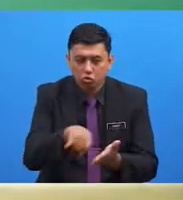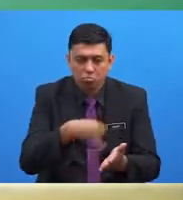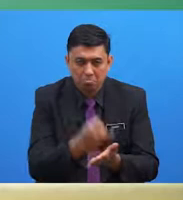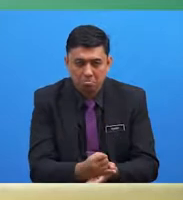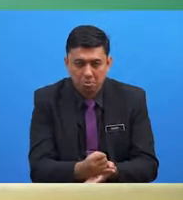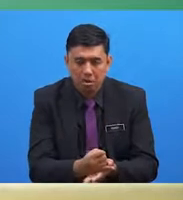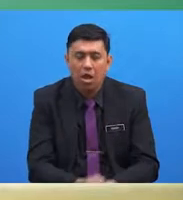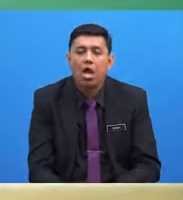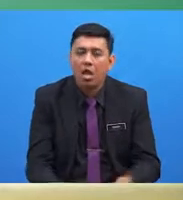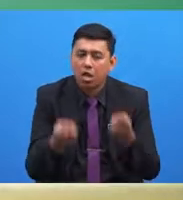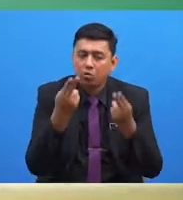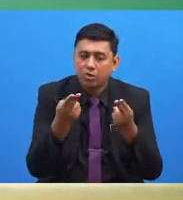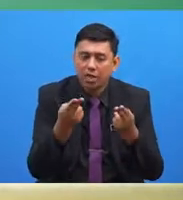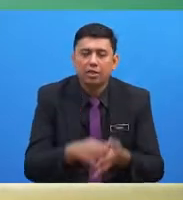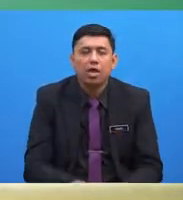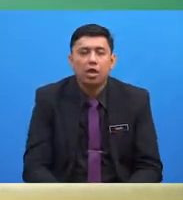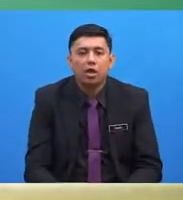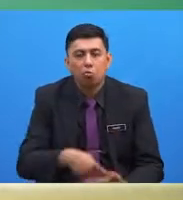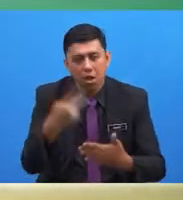nilai angkutan keluar.